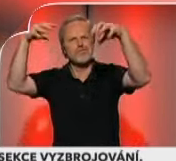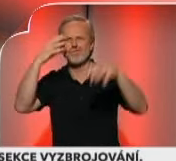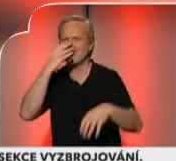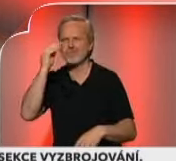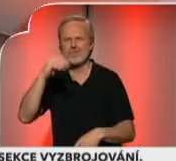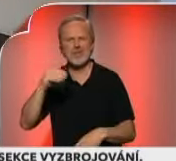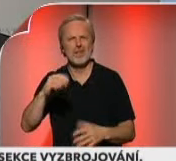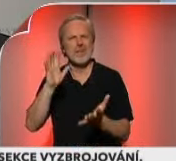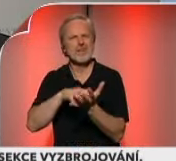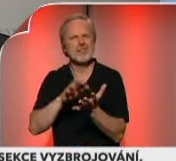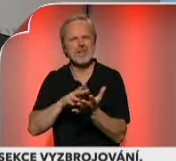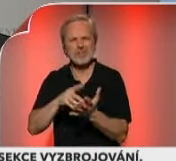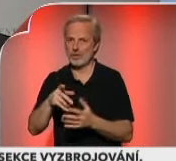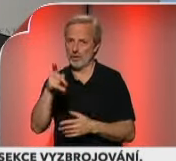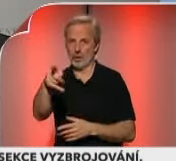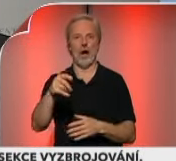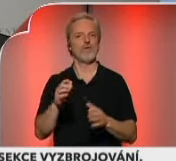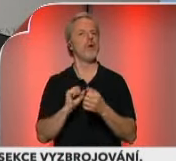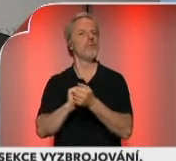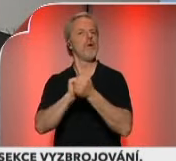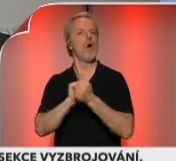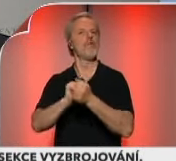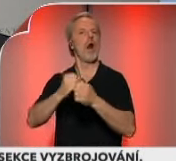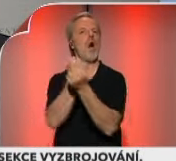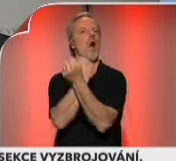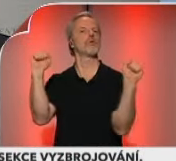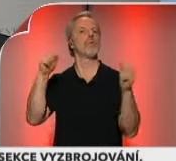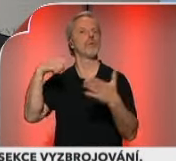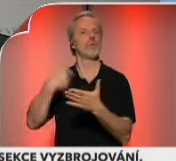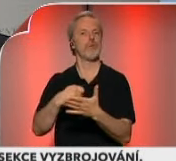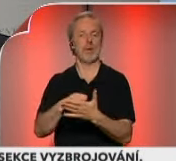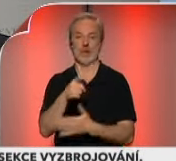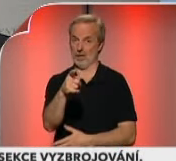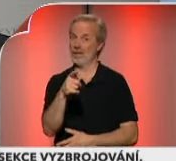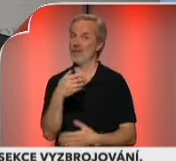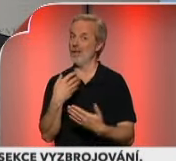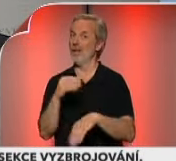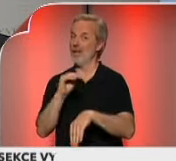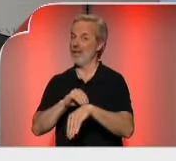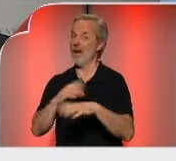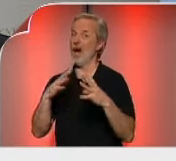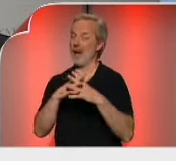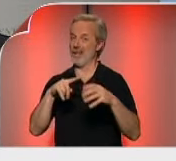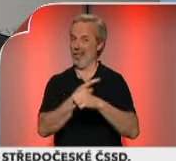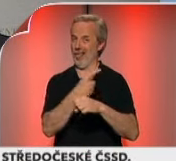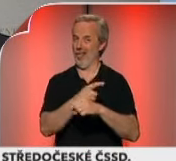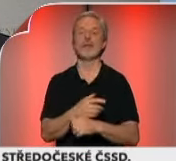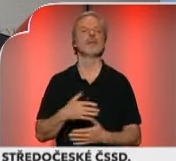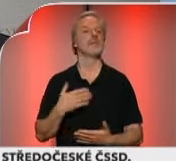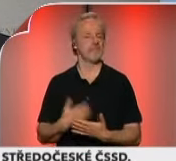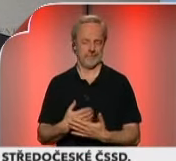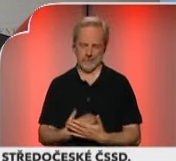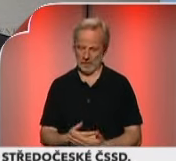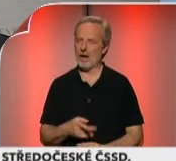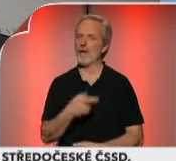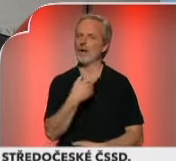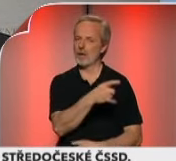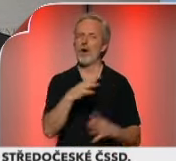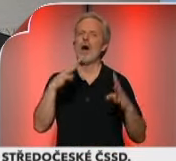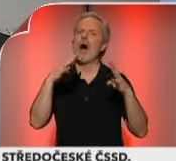Hele já myslím že to do sebe nezapadá vůbec to je celá strategie která kterou používala ta klika Davida